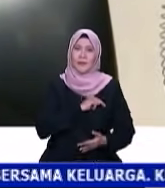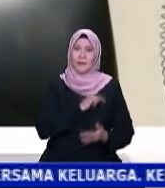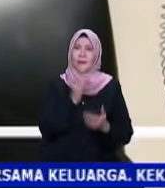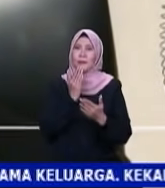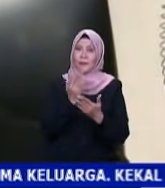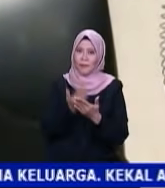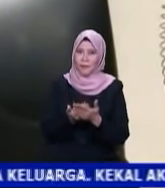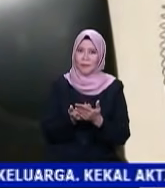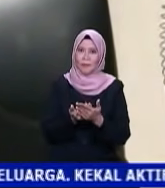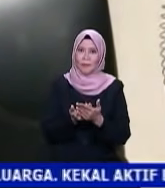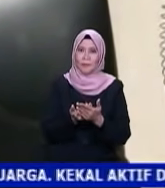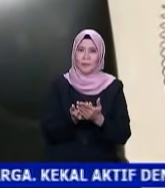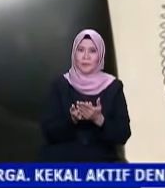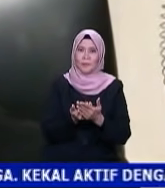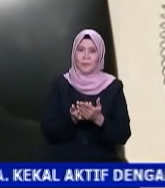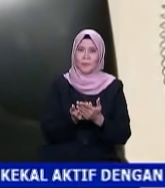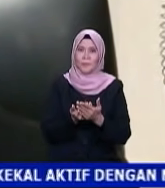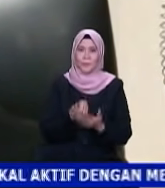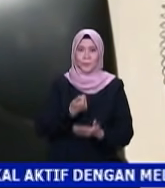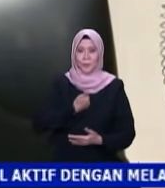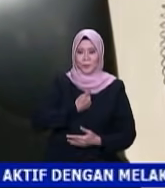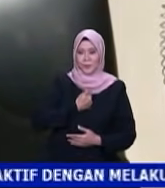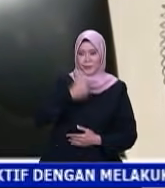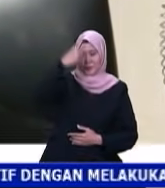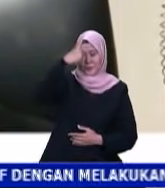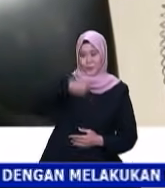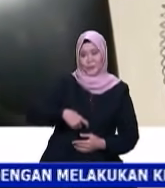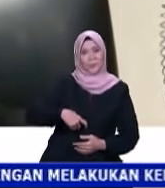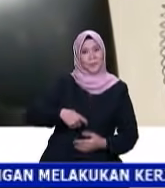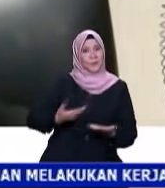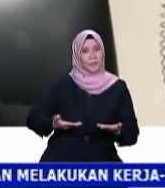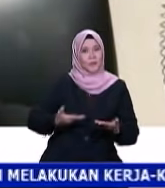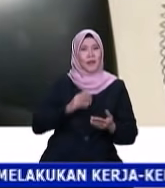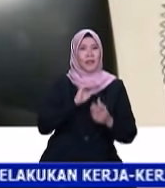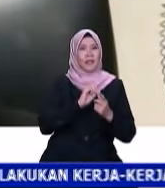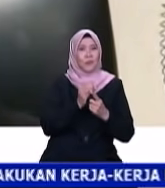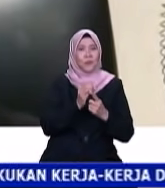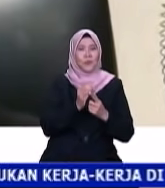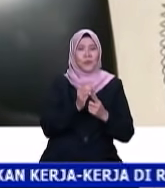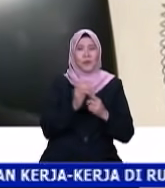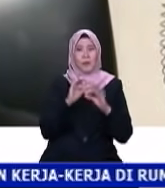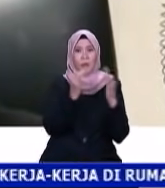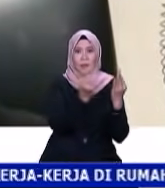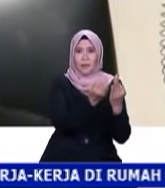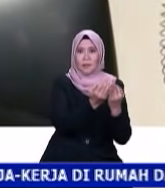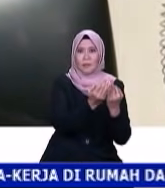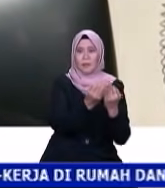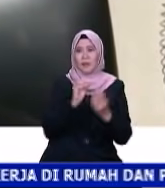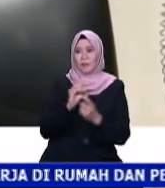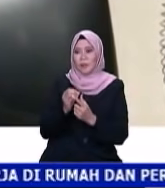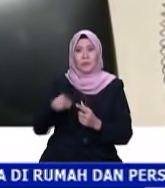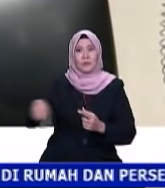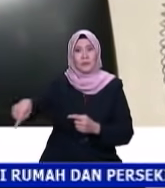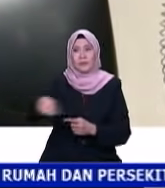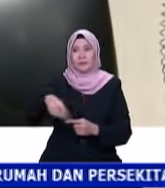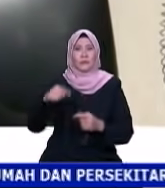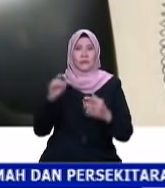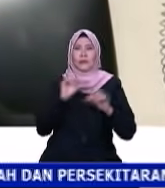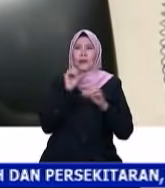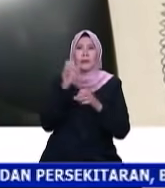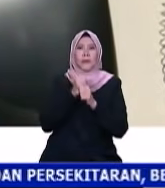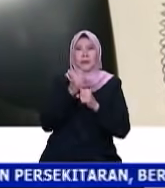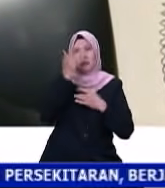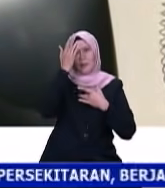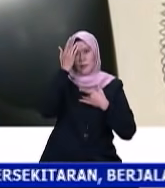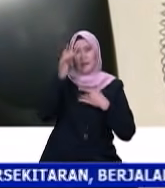Niat yang baik ni supaya kita diri sendiri ataupun keluarga ataupun perokok sendiri tidak mendapat apa-apa penyakit daripada rokok lah. Selain daripada itu,